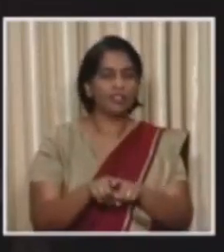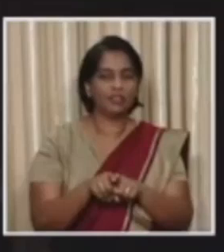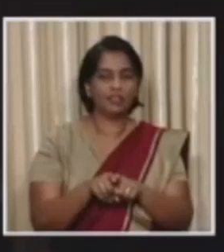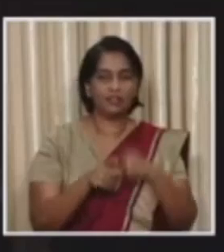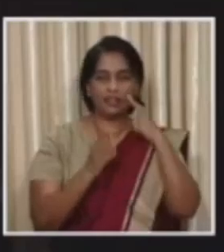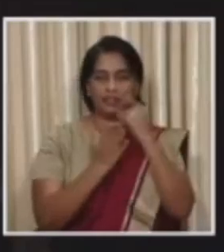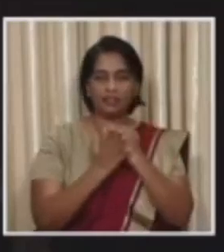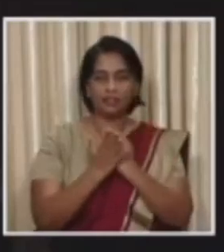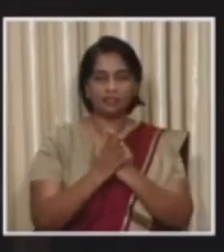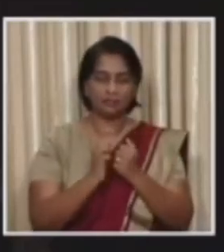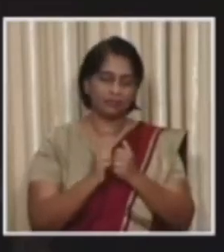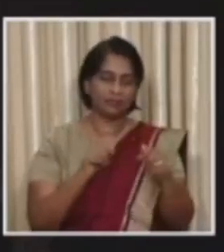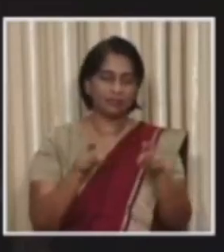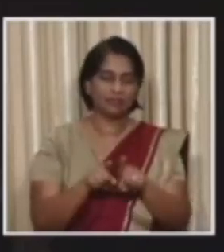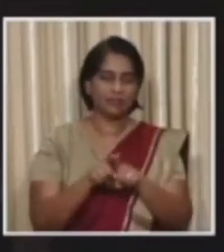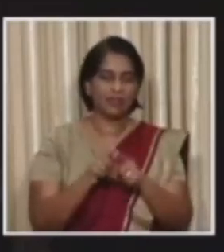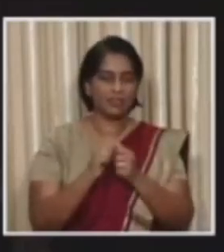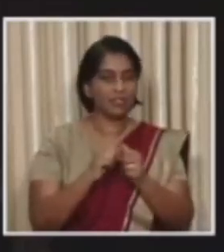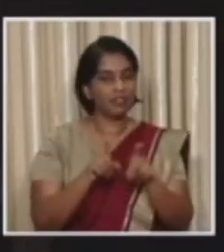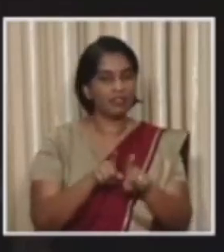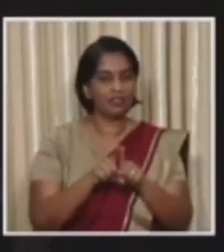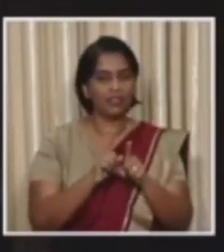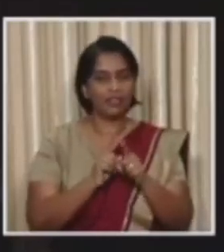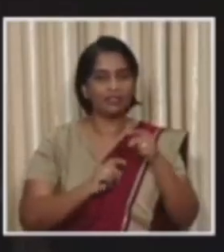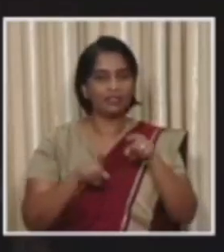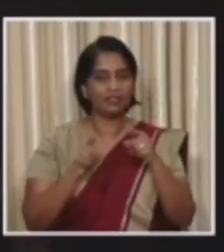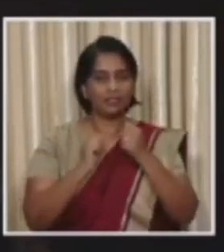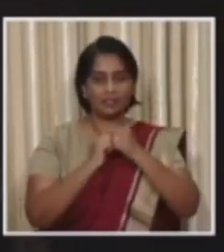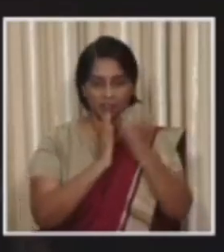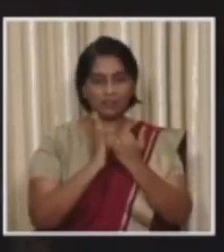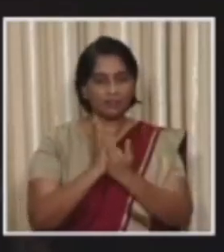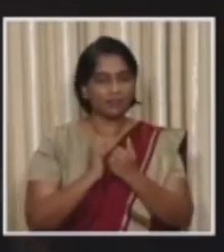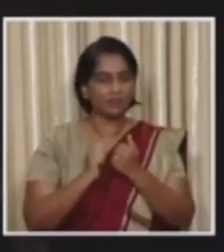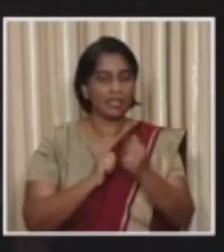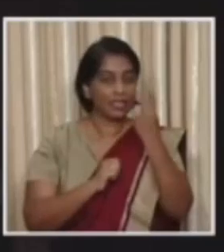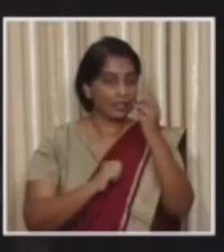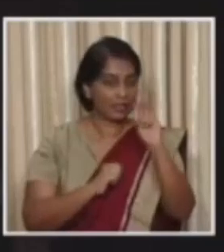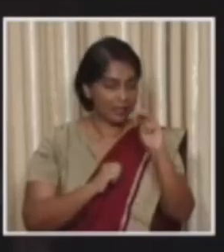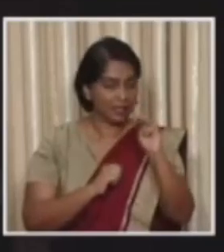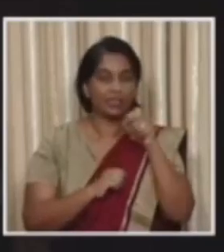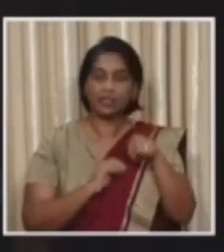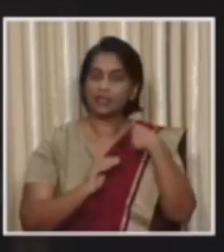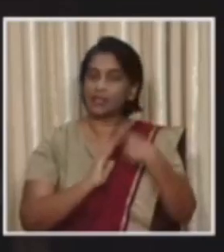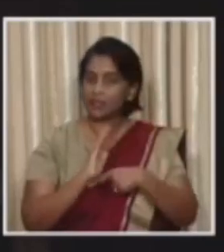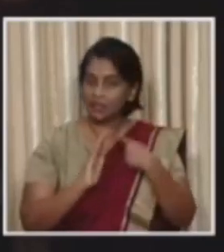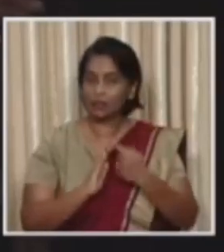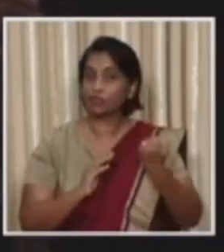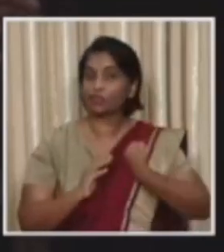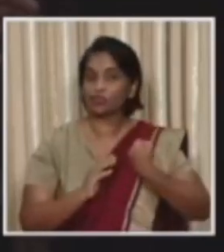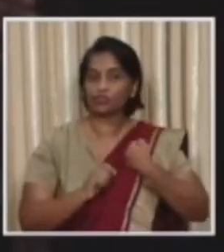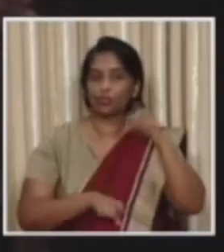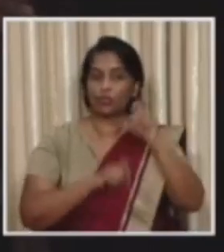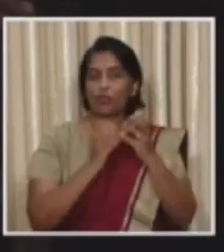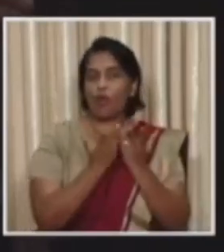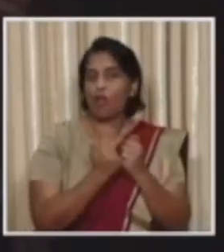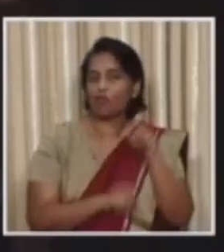මට කියන්න ඕනේ රාජ්‍ය උසස් අධ්‍යාපන ඇමතිවරයා හැටියට 2030 දී මේ රටට වෛද්‍යවරු කී දෙනෙක්